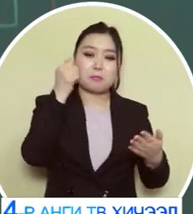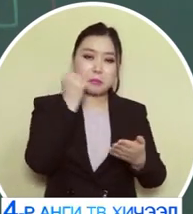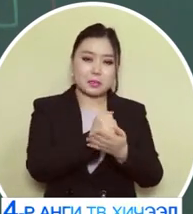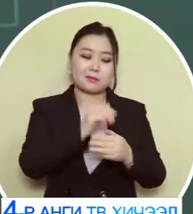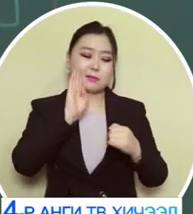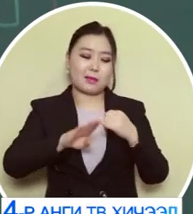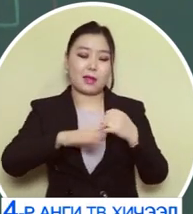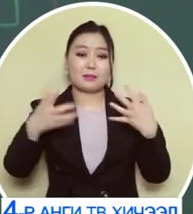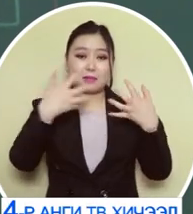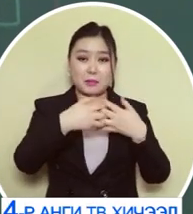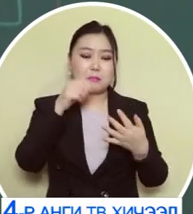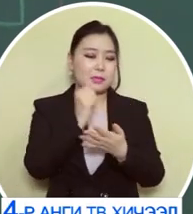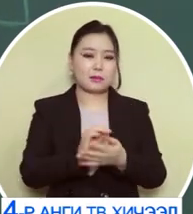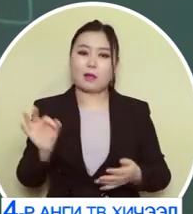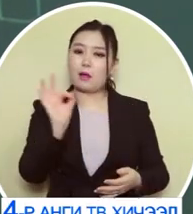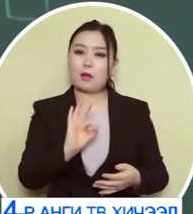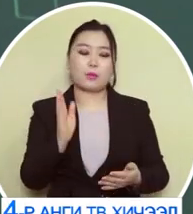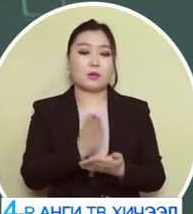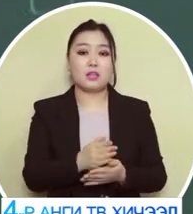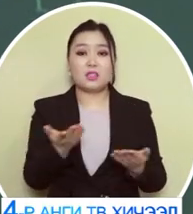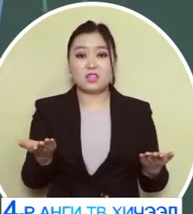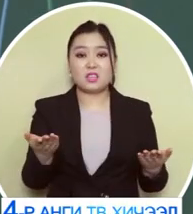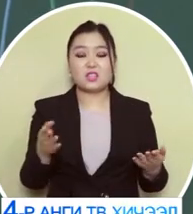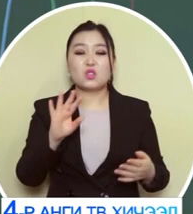Мұндағысы бекітіліп, мұндағысы бекітілмеді.